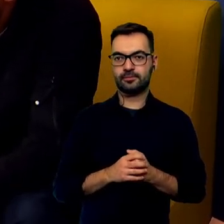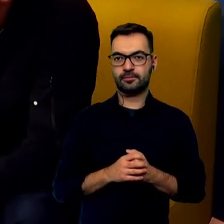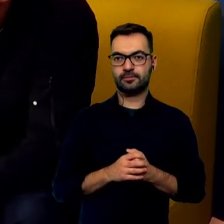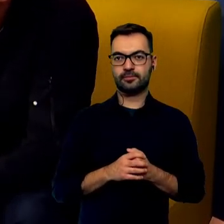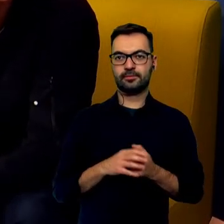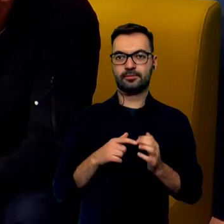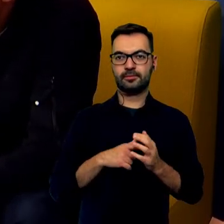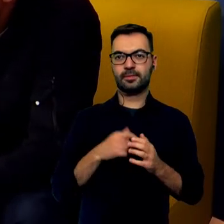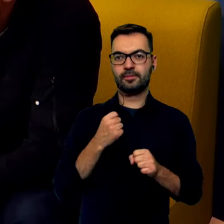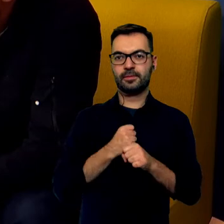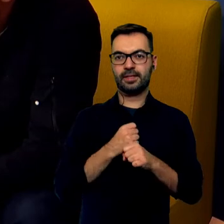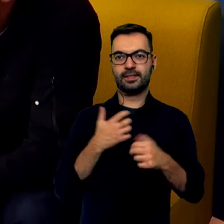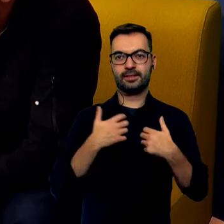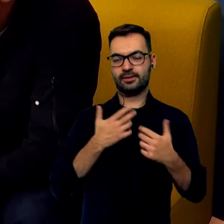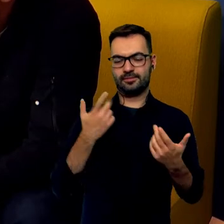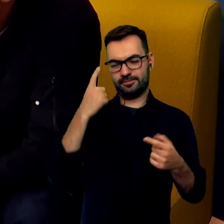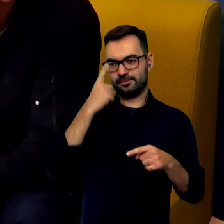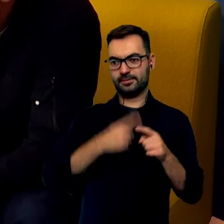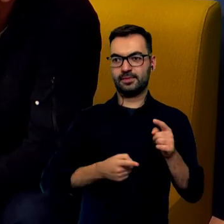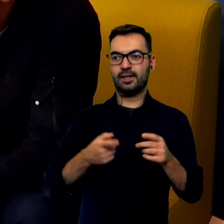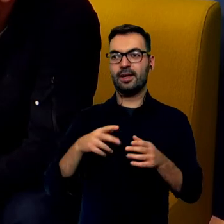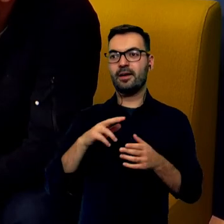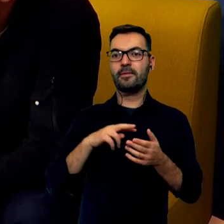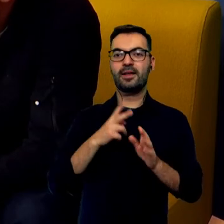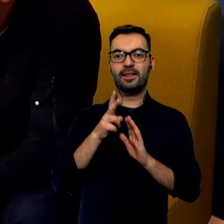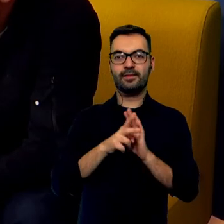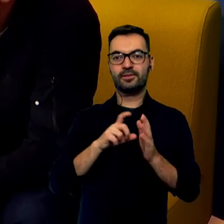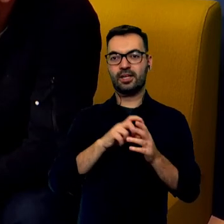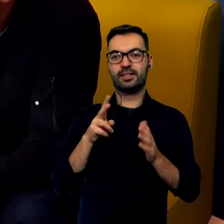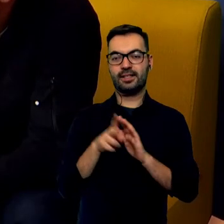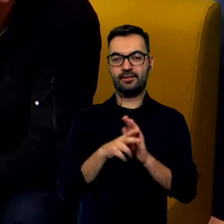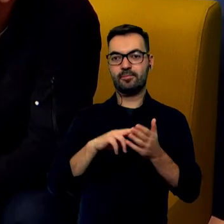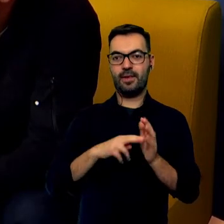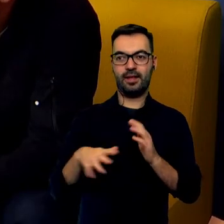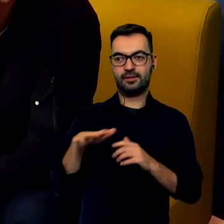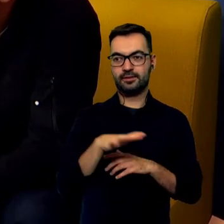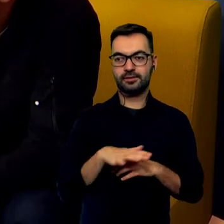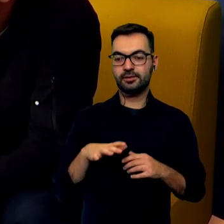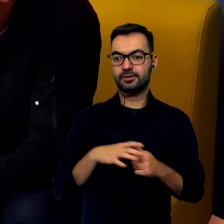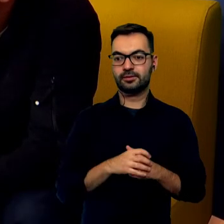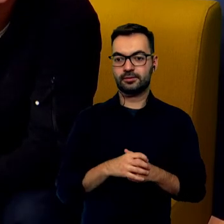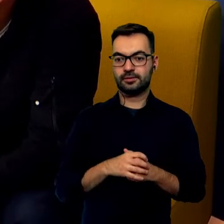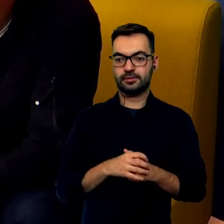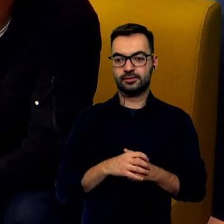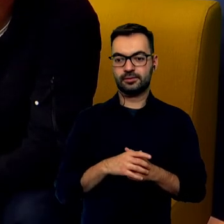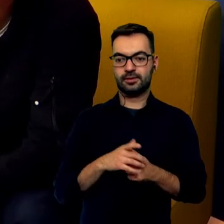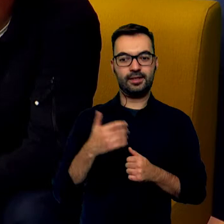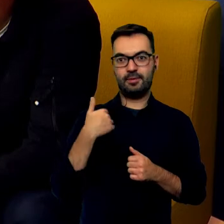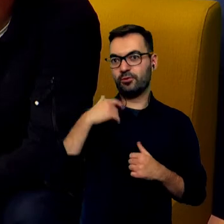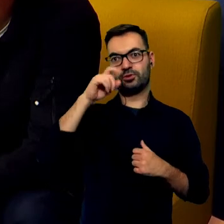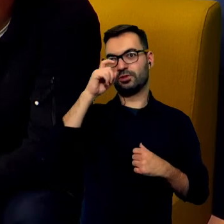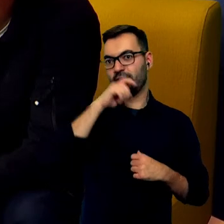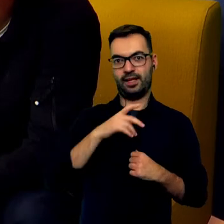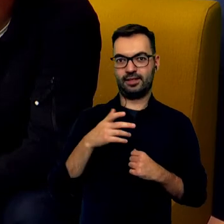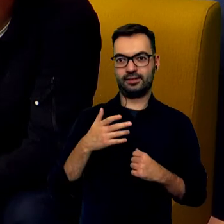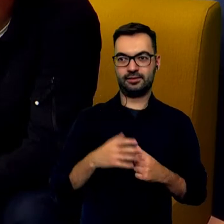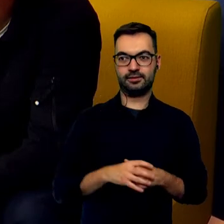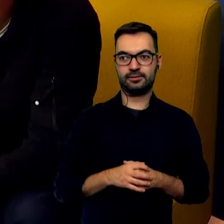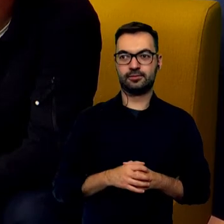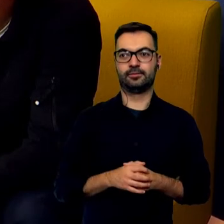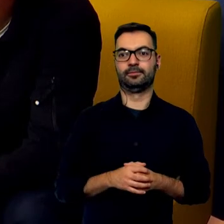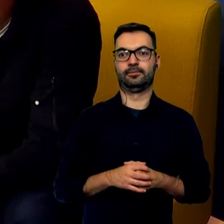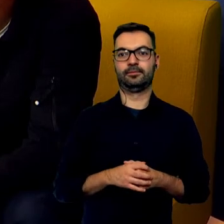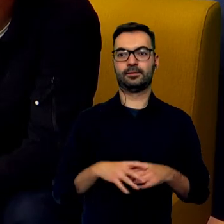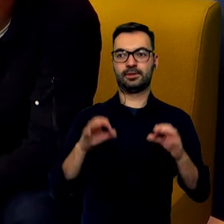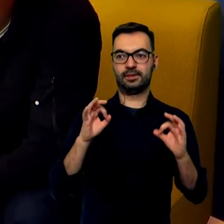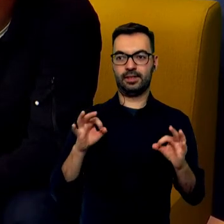uprawiania tego zawodu, no bo przecież na planie to do tej pory nie wyglądało źle.